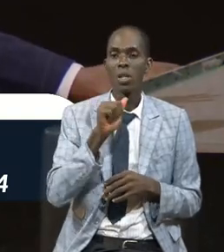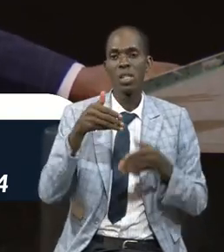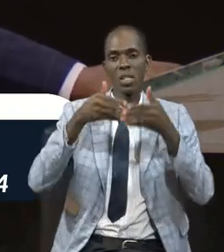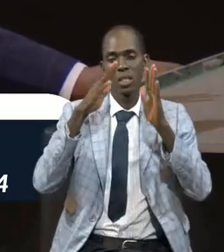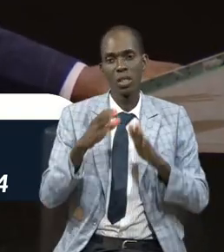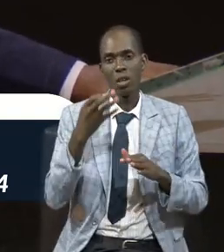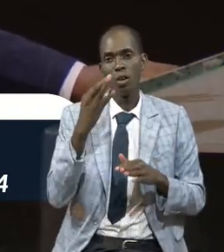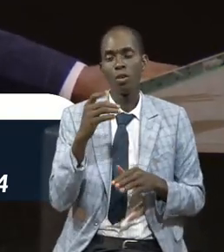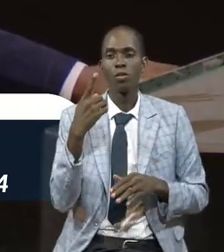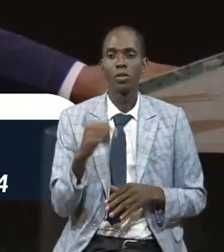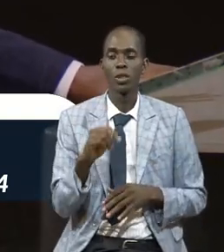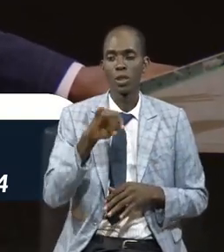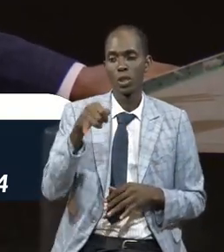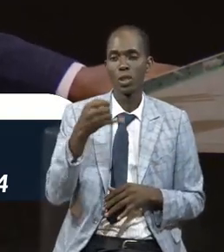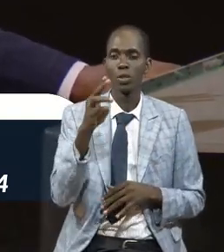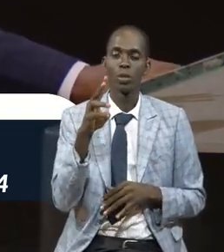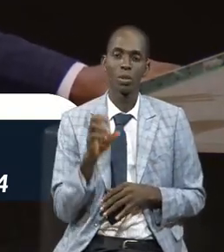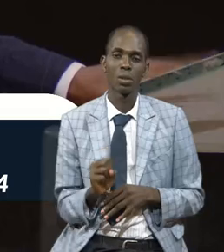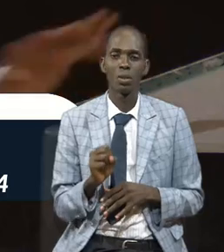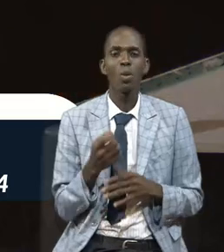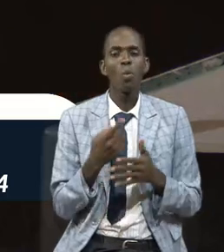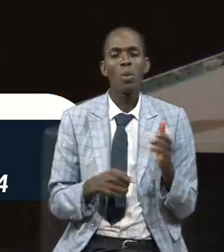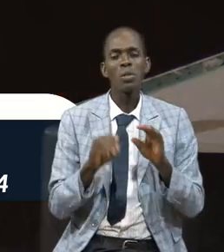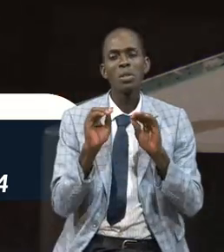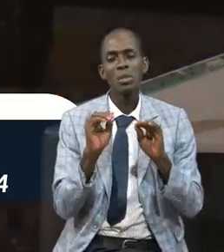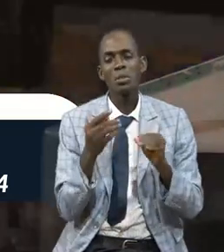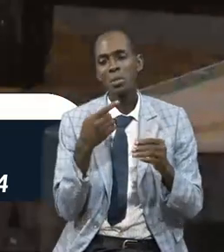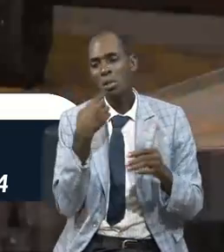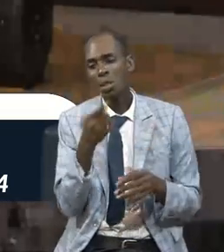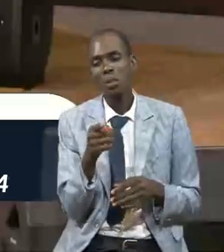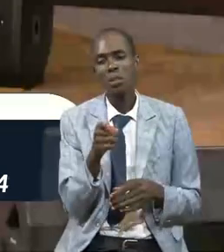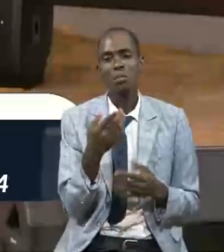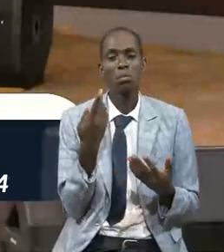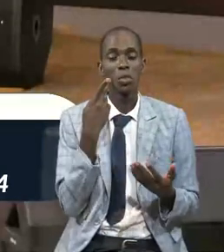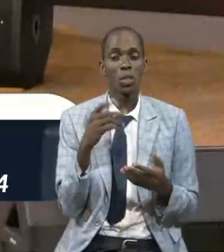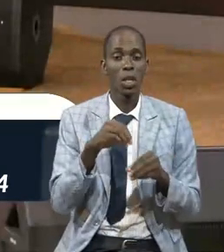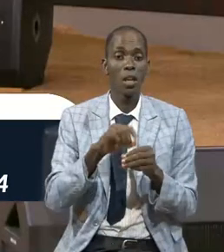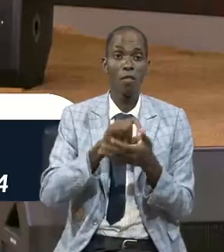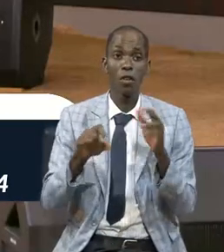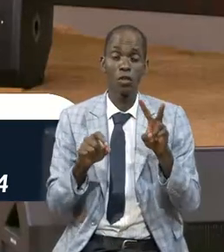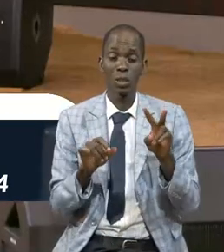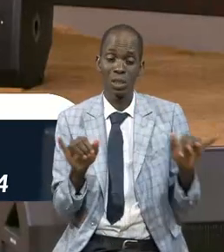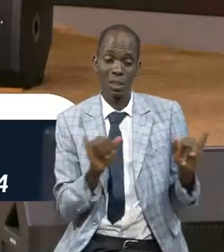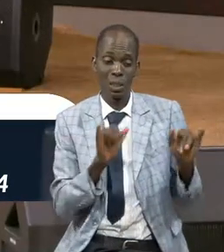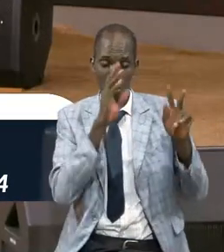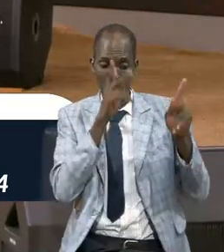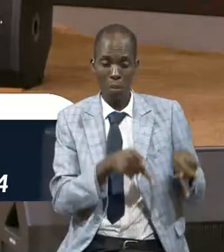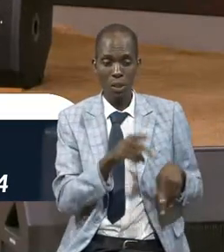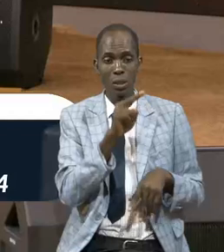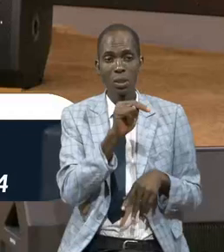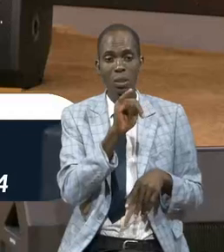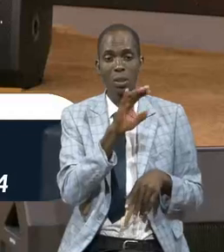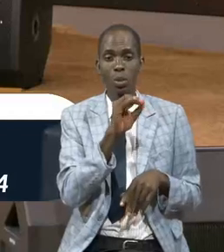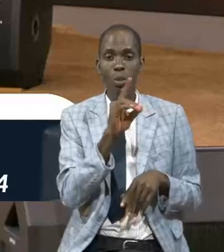chef des nuits, un chef des juifs. Qu'est-ce qu'il lui enseignait? Le verset 2 dit, qui vint